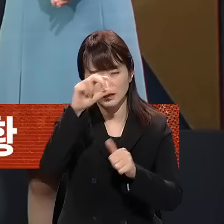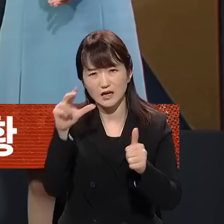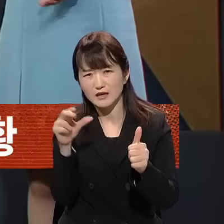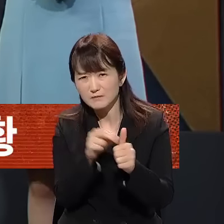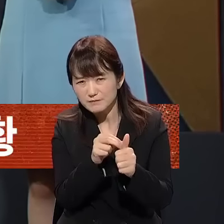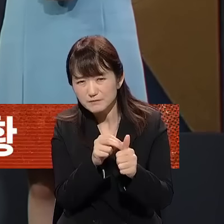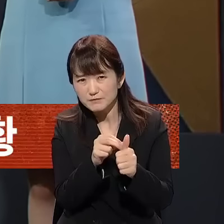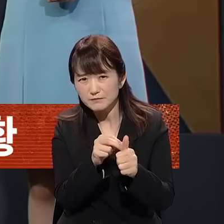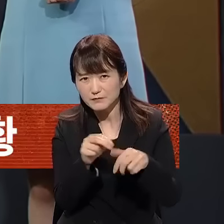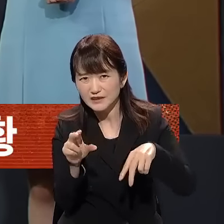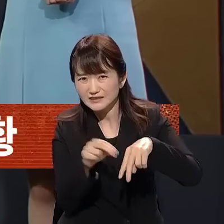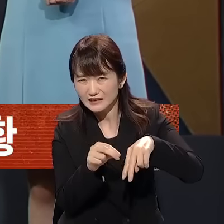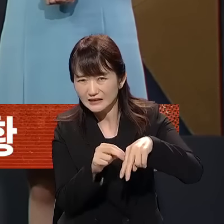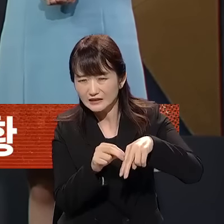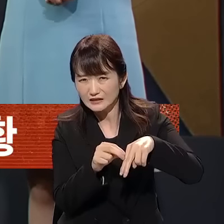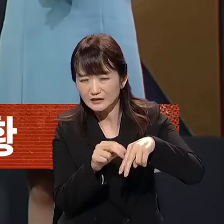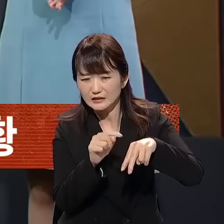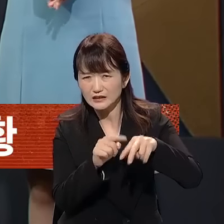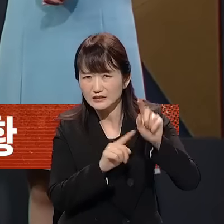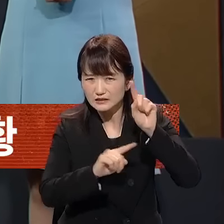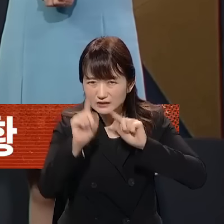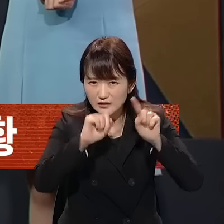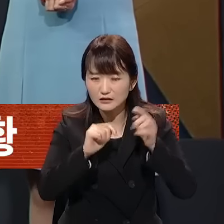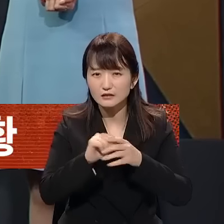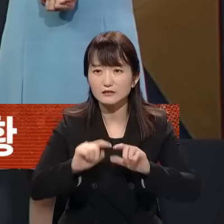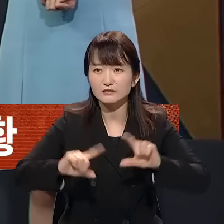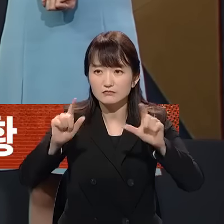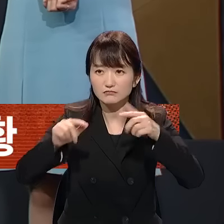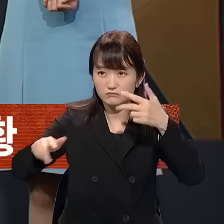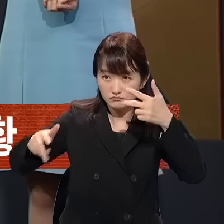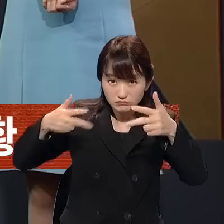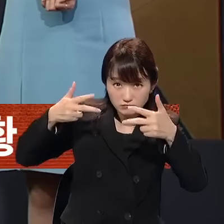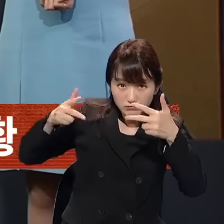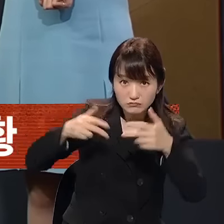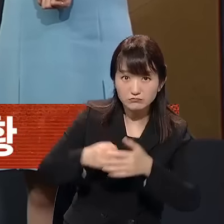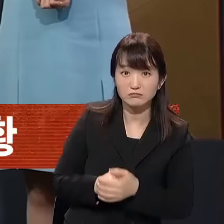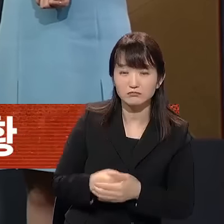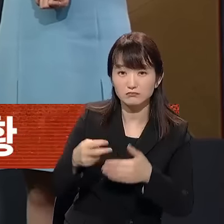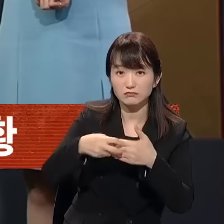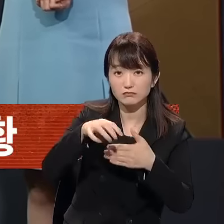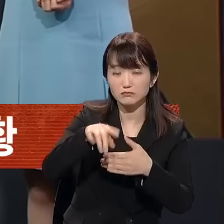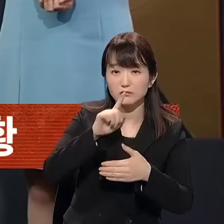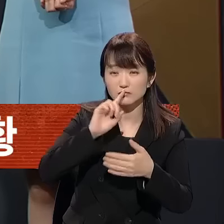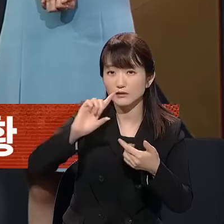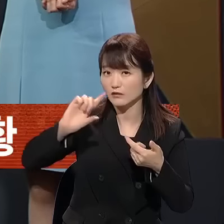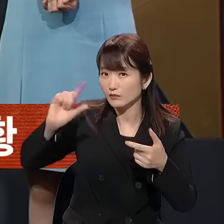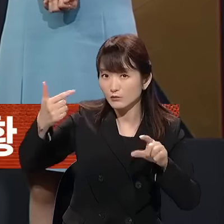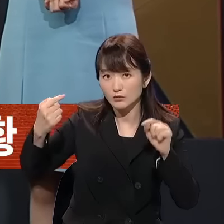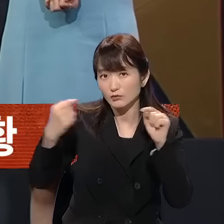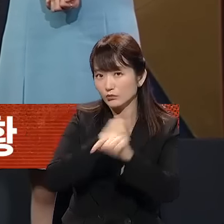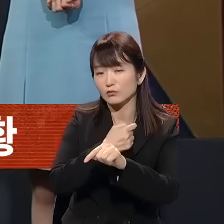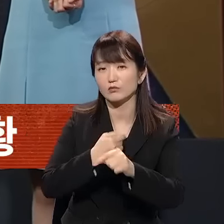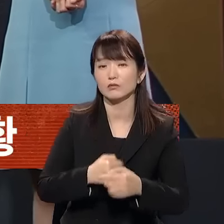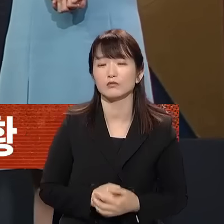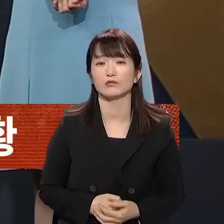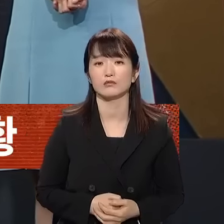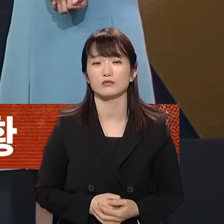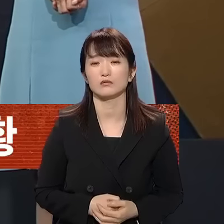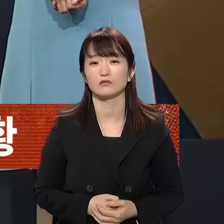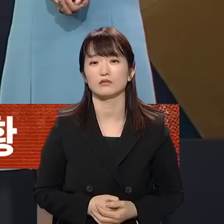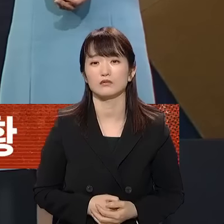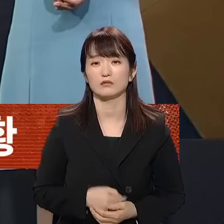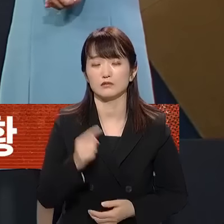보호사가 다쳤다는 겁니다 하지만 그날의 CCTV 병원의 말과는 전혀 다른 장면이 담겨